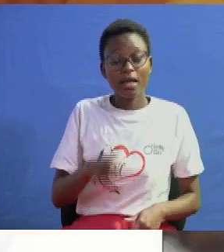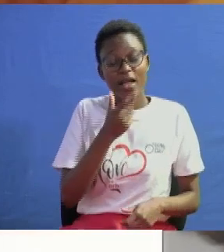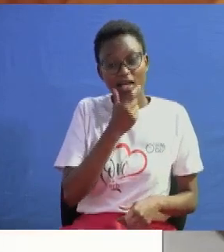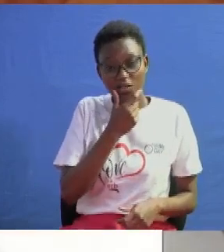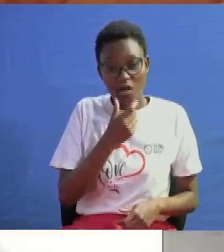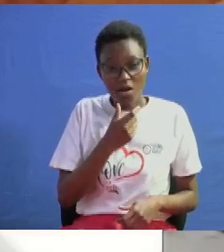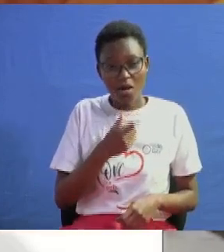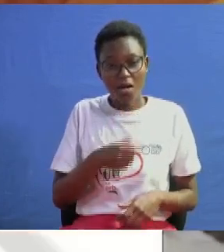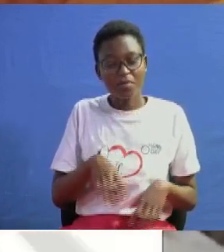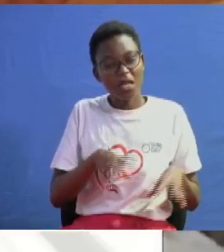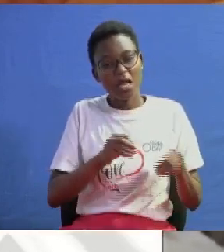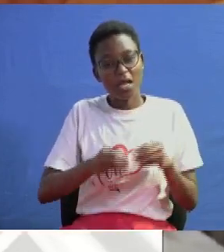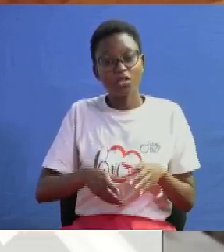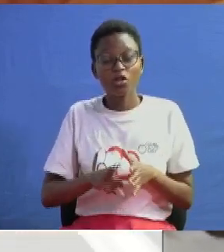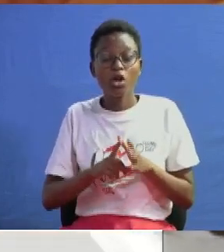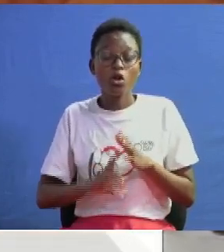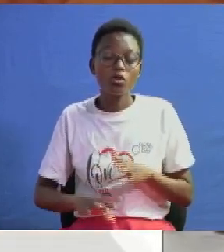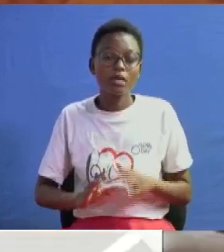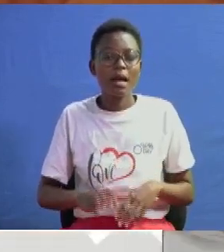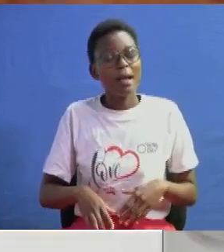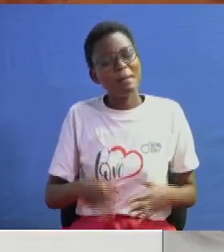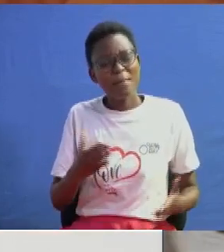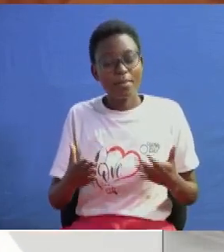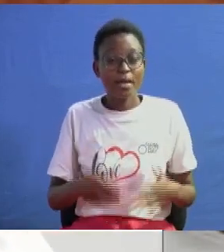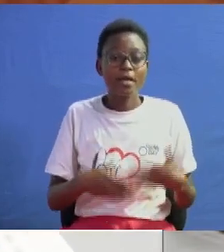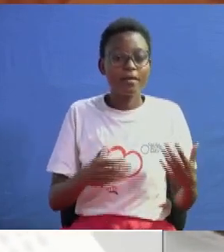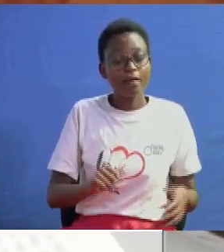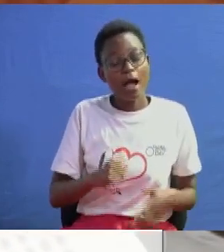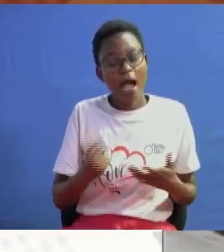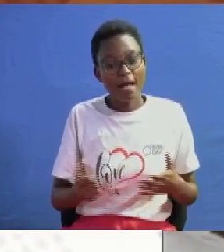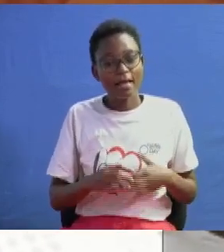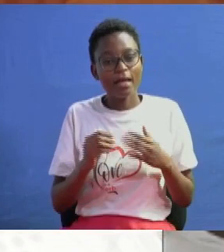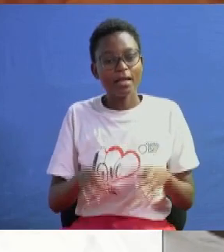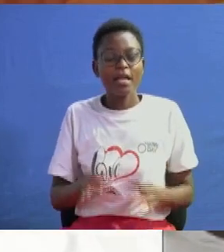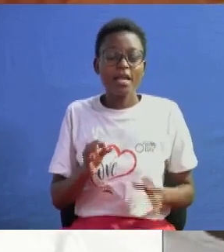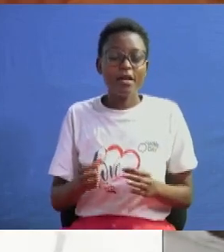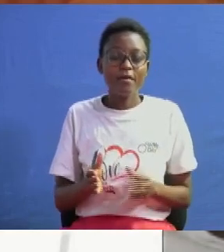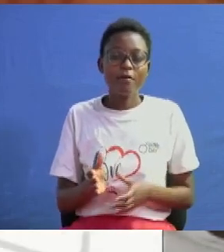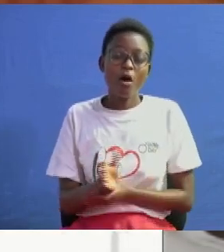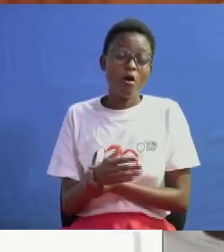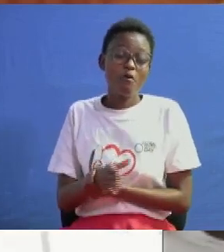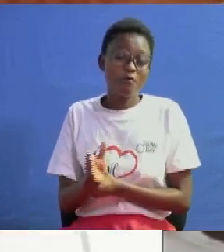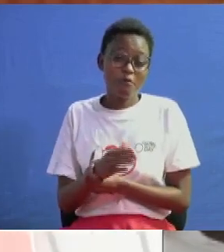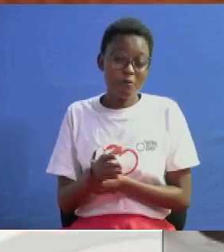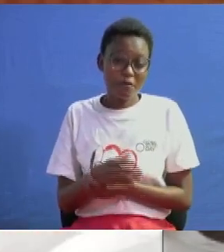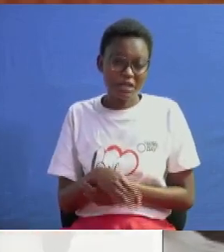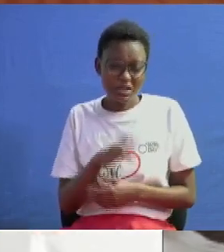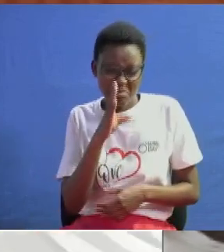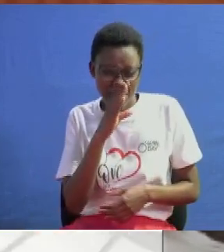Ndindi Nyoro, sijui mara wapatie Waiguru. Sisi tunawaambia, samaki ya kioza, anaanza kuozea